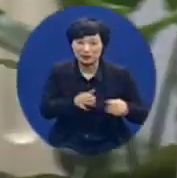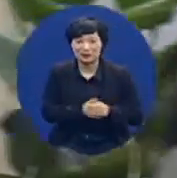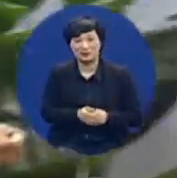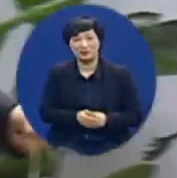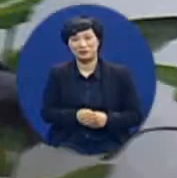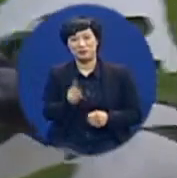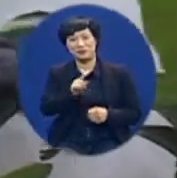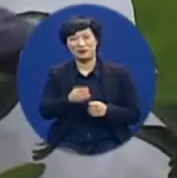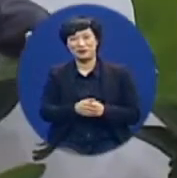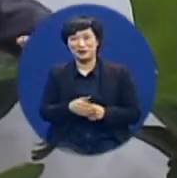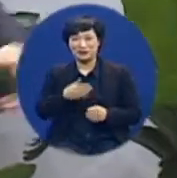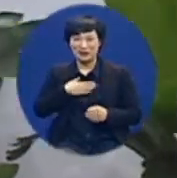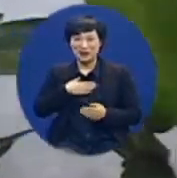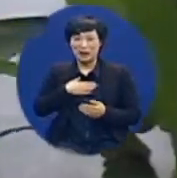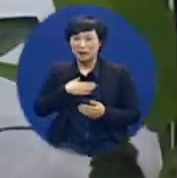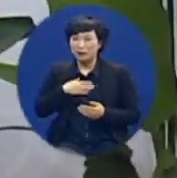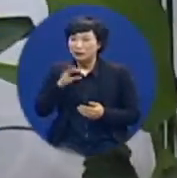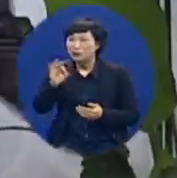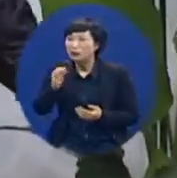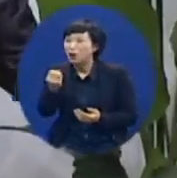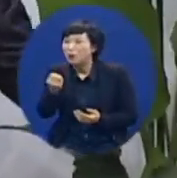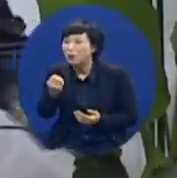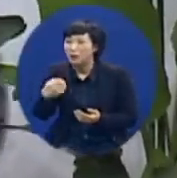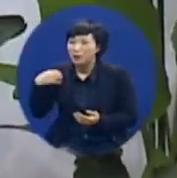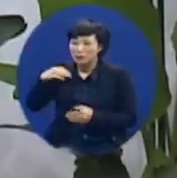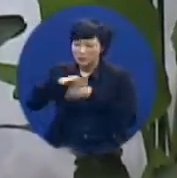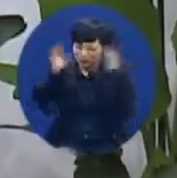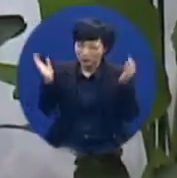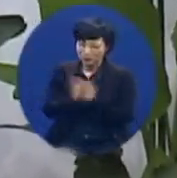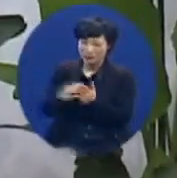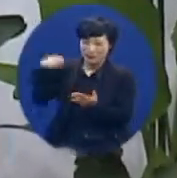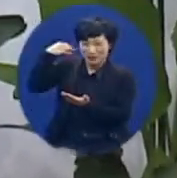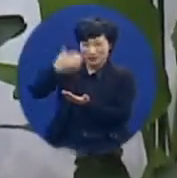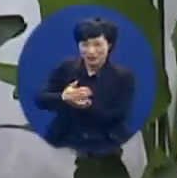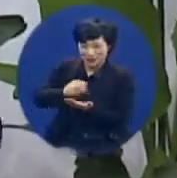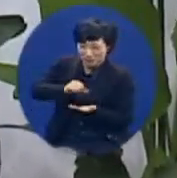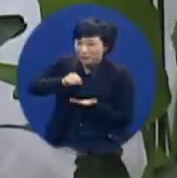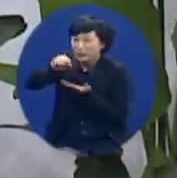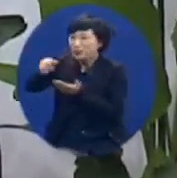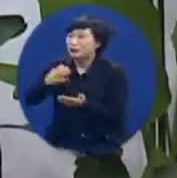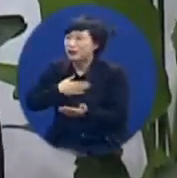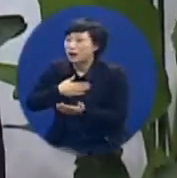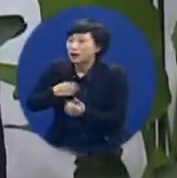야 내가 돈은 얼마든지 줄테니 나지 살려